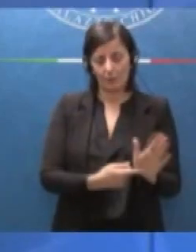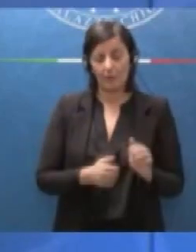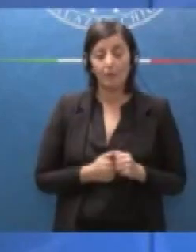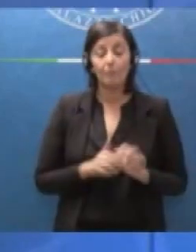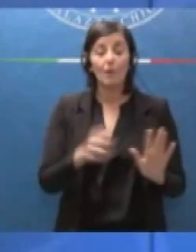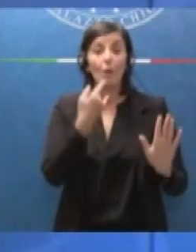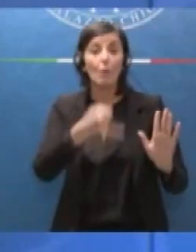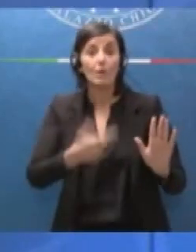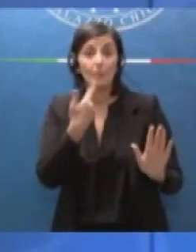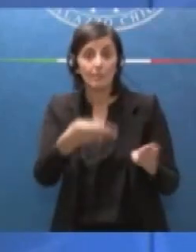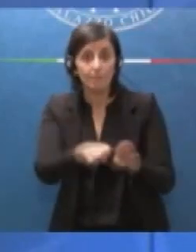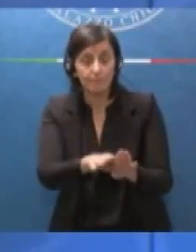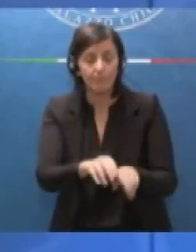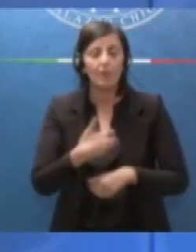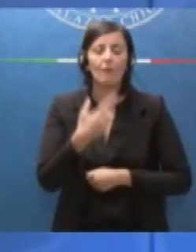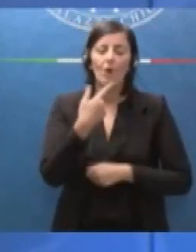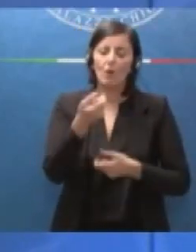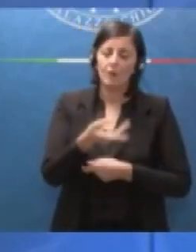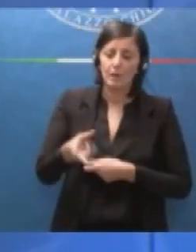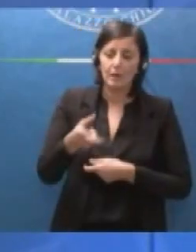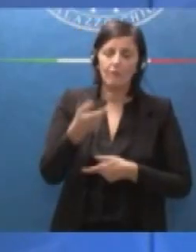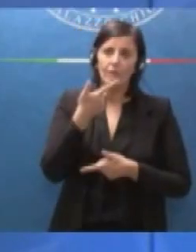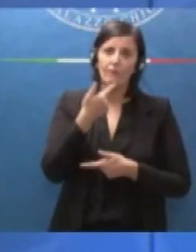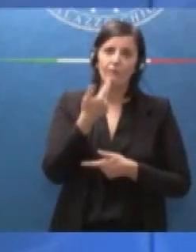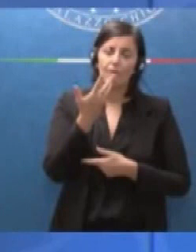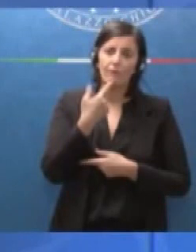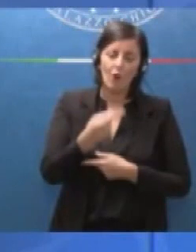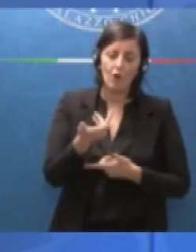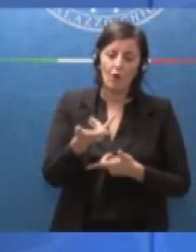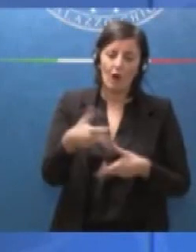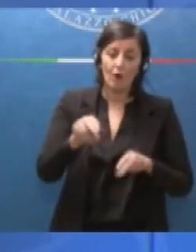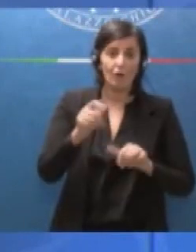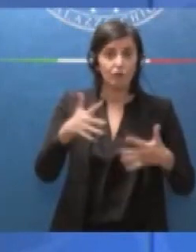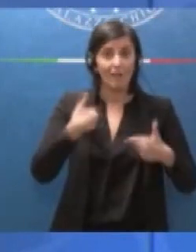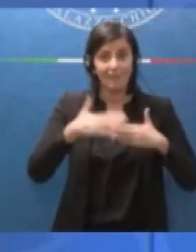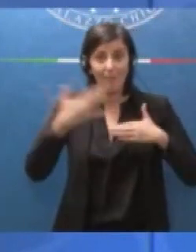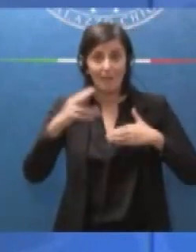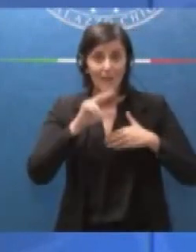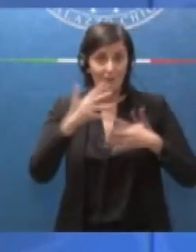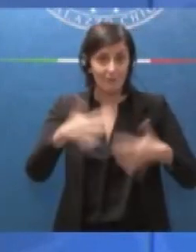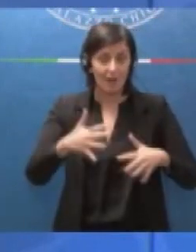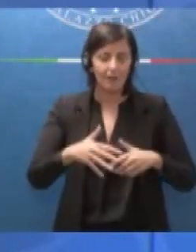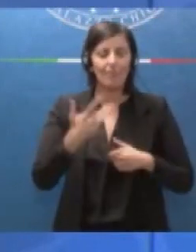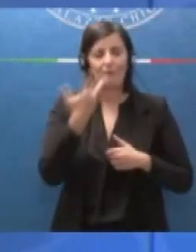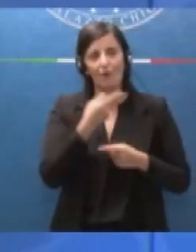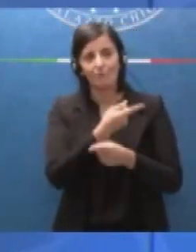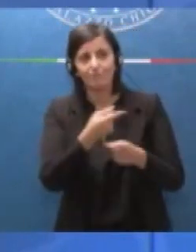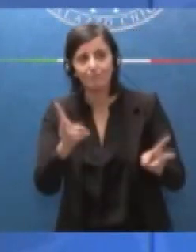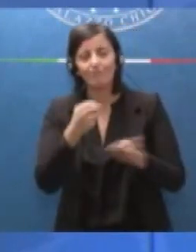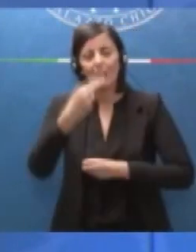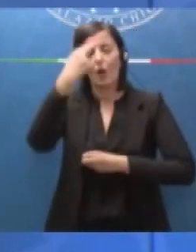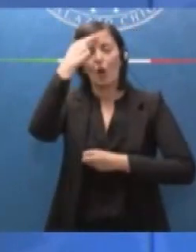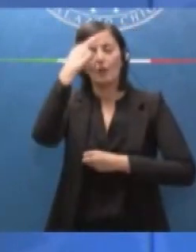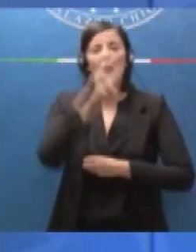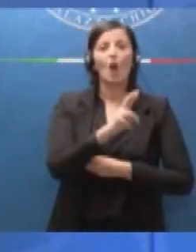Prima di chiudere, io voglio ancora una volta, l'ho già fatto stamattina, ma voglio farlo anche con voi, ricordare